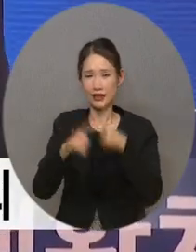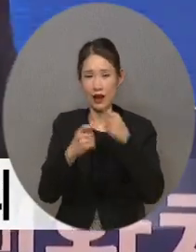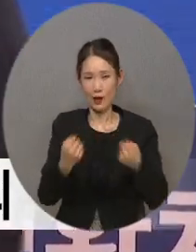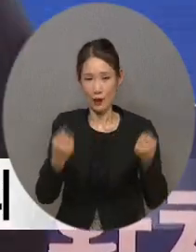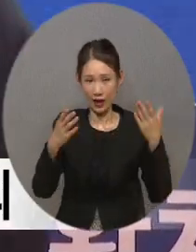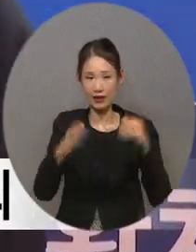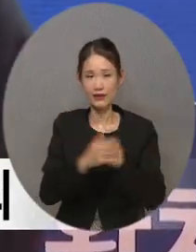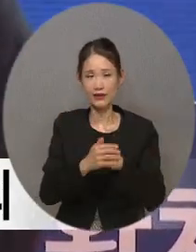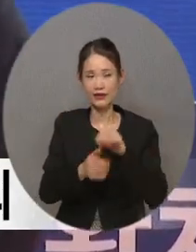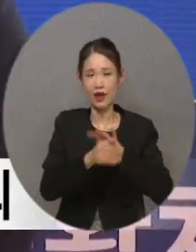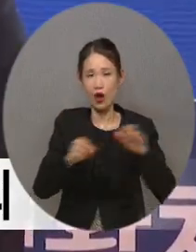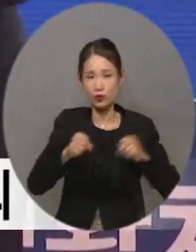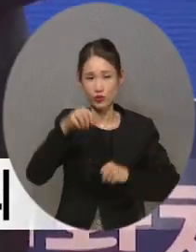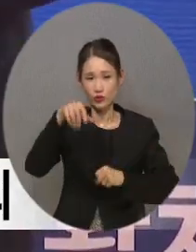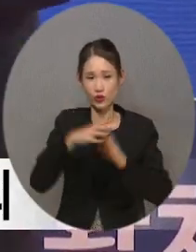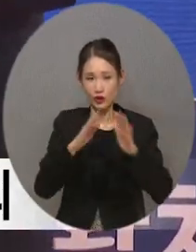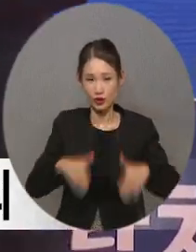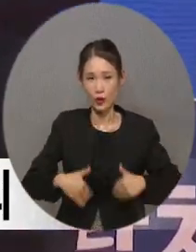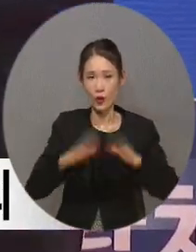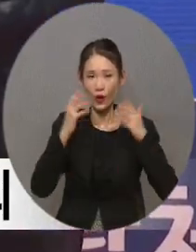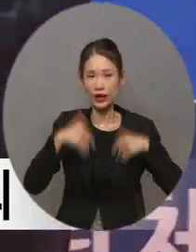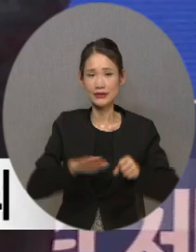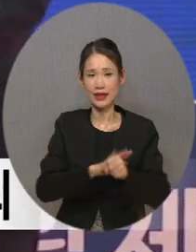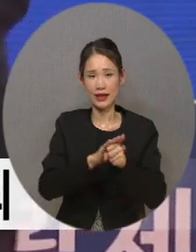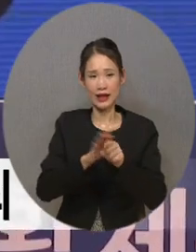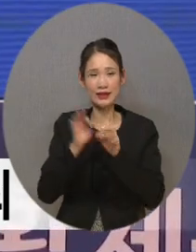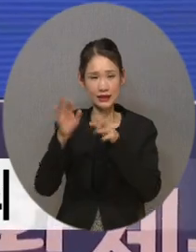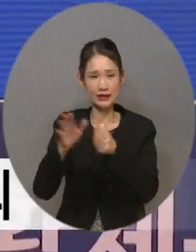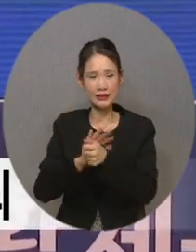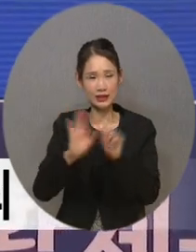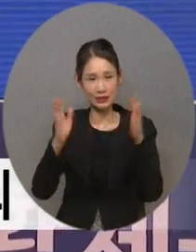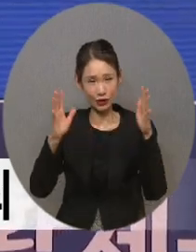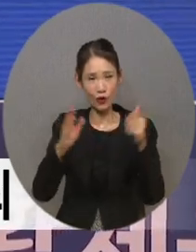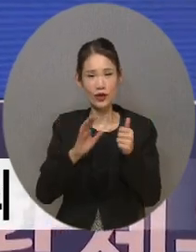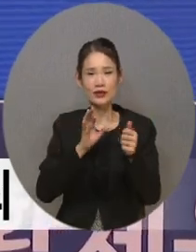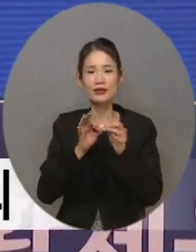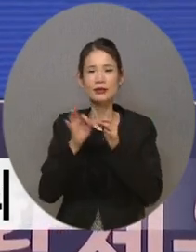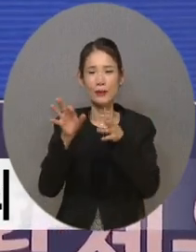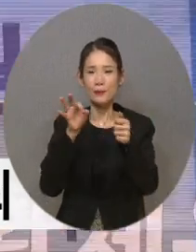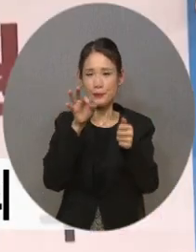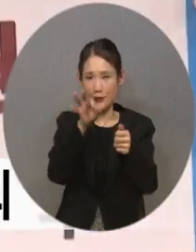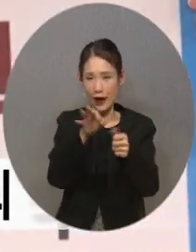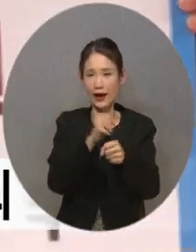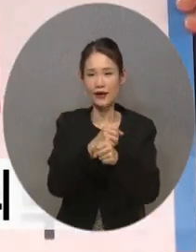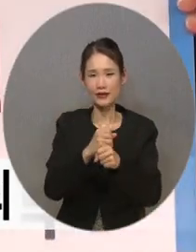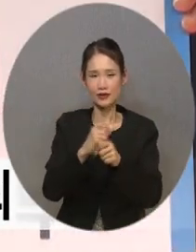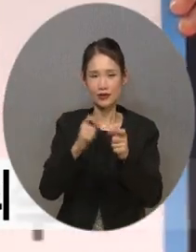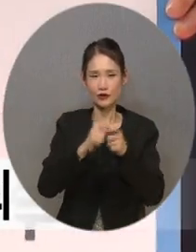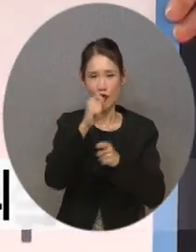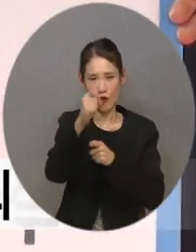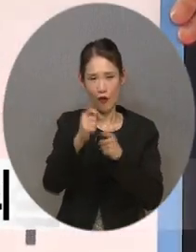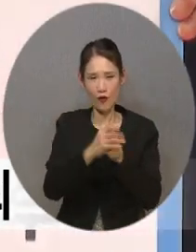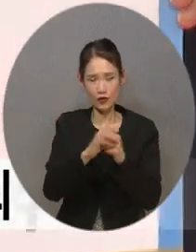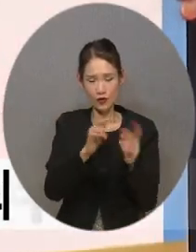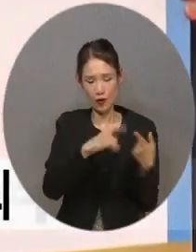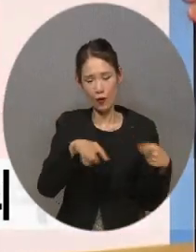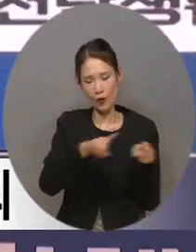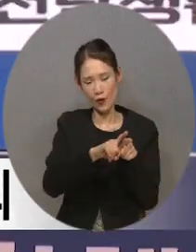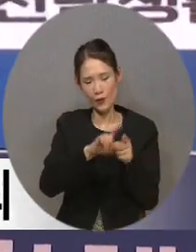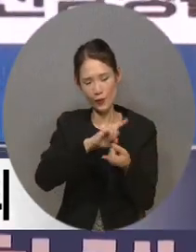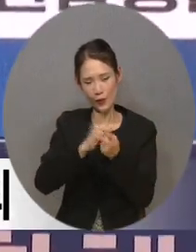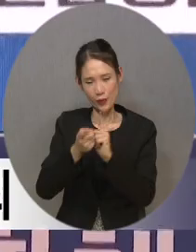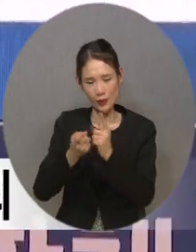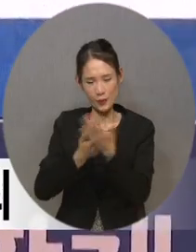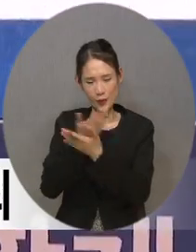경북도가 전남도의 고향사랑 기부제를 응원하며 기부금을 기탁하는 등 영호남의 생활체육 교류와 동독한